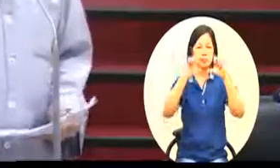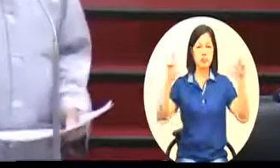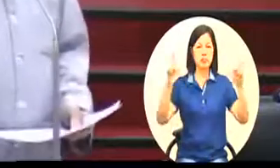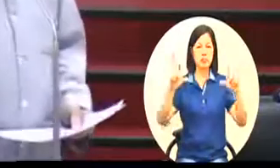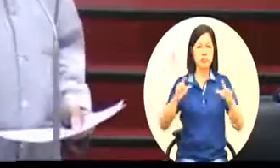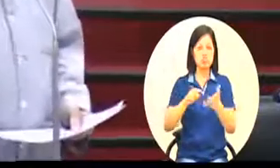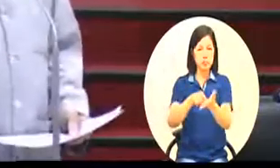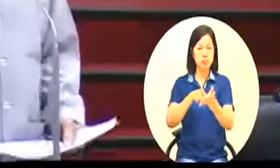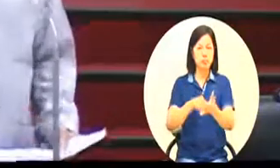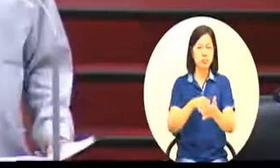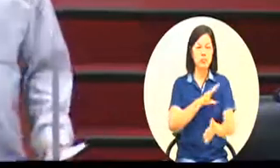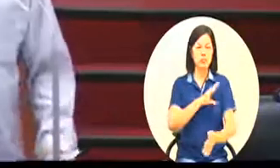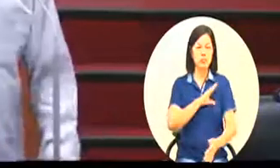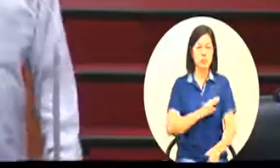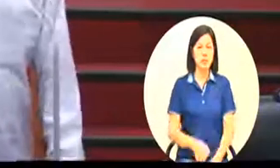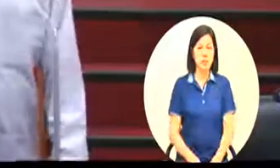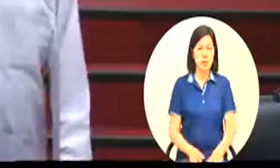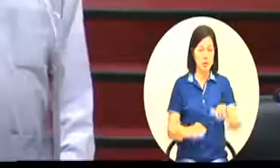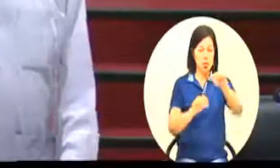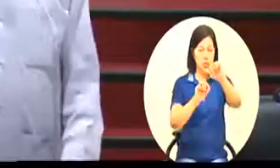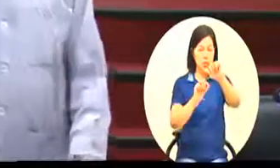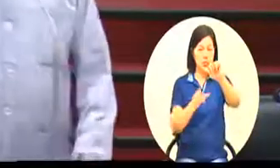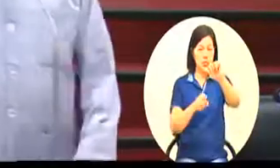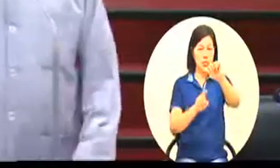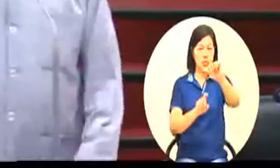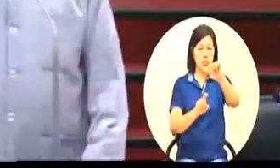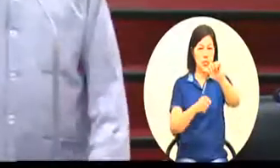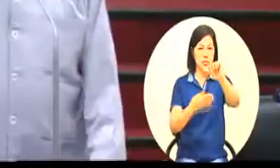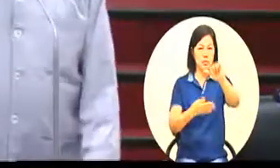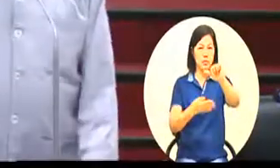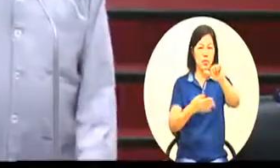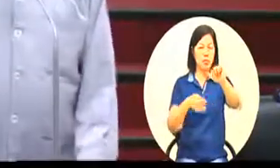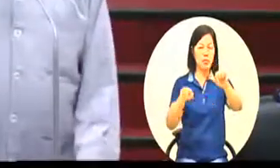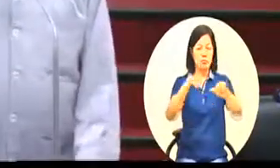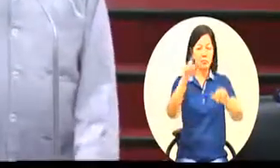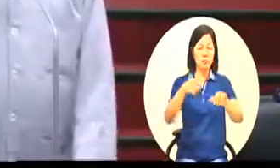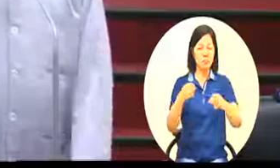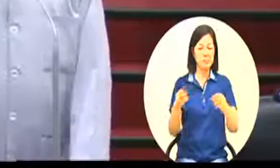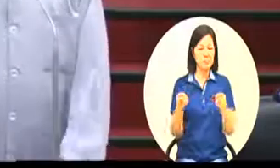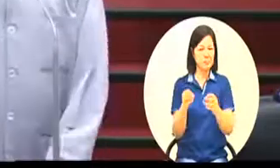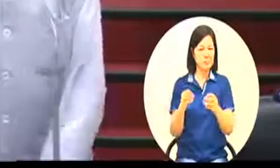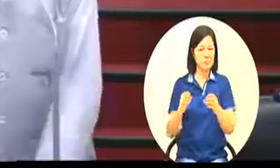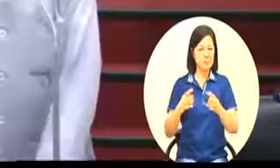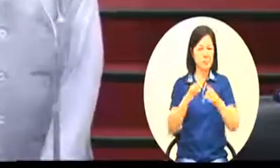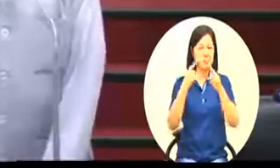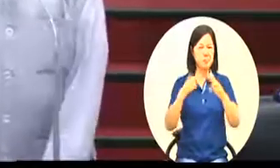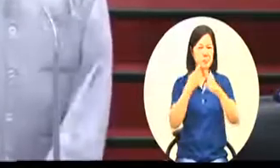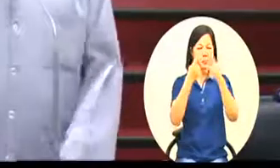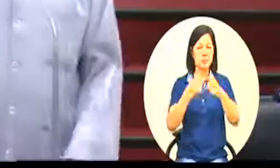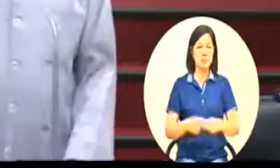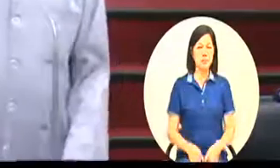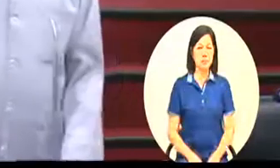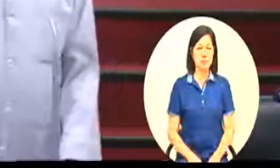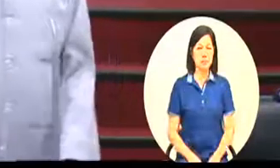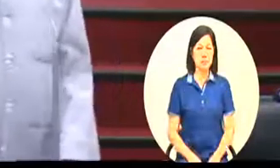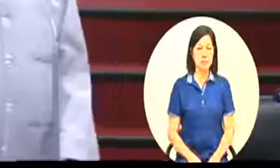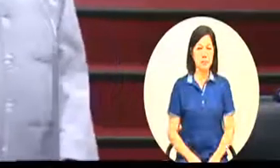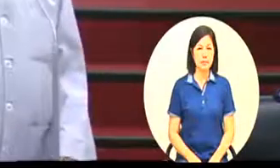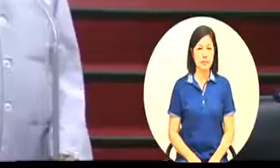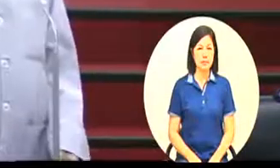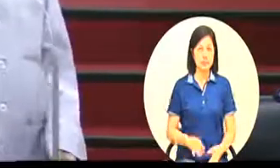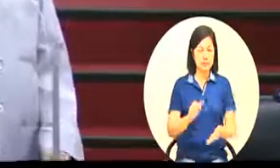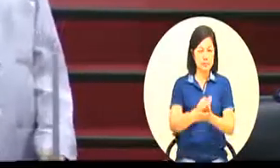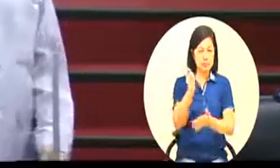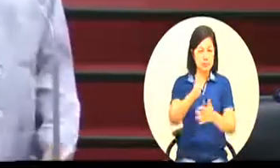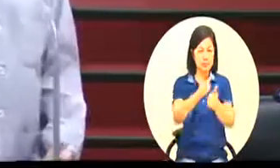在我依旧参会，闹个沸沸扬扬啦！拄则我讲，所有的媒体、平面的